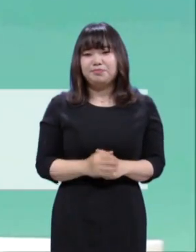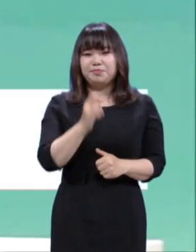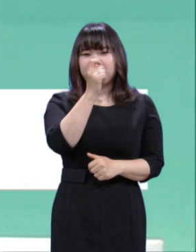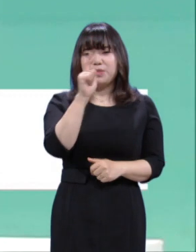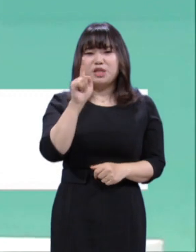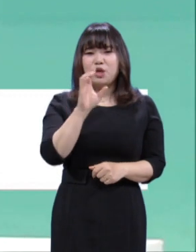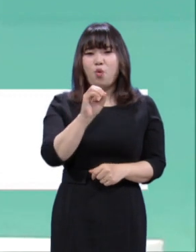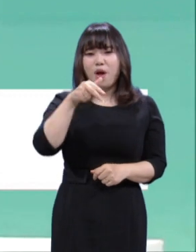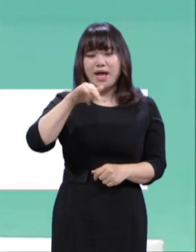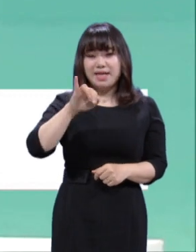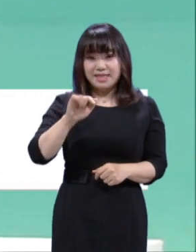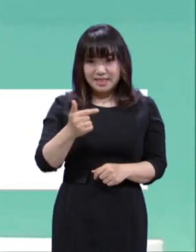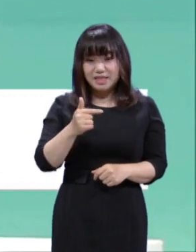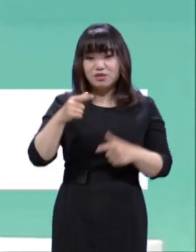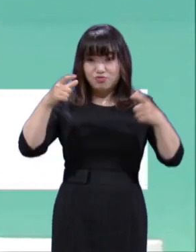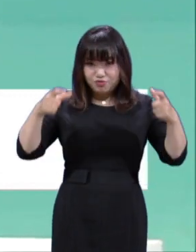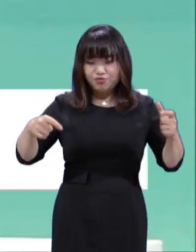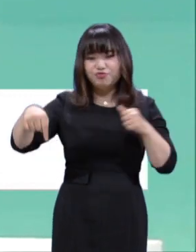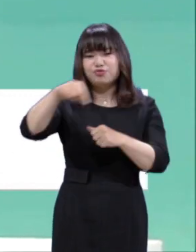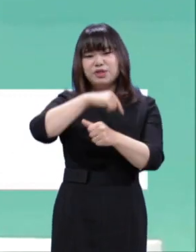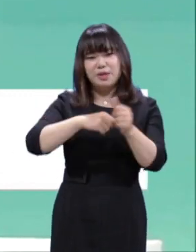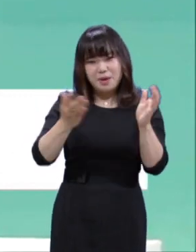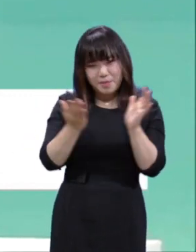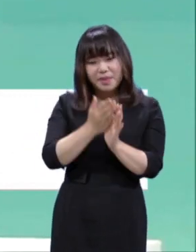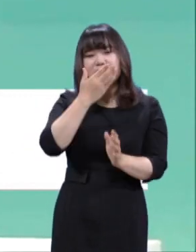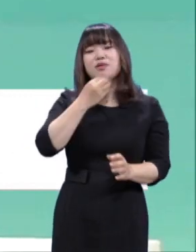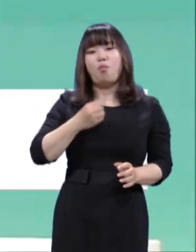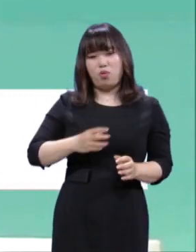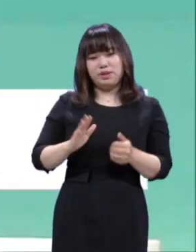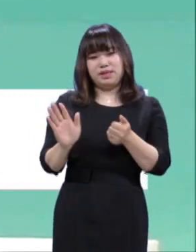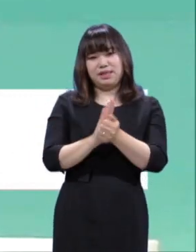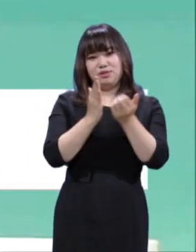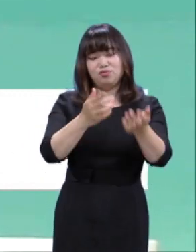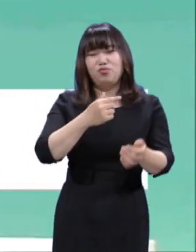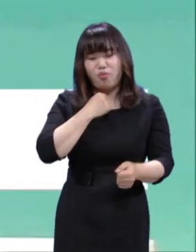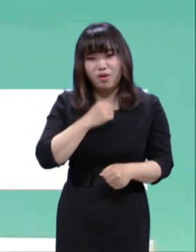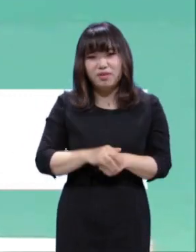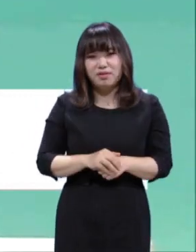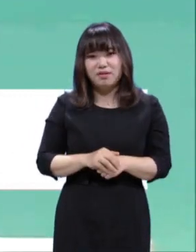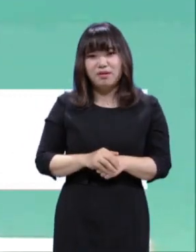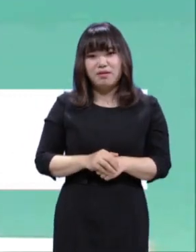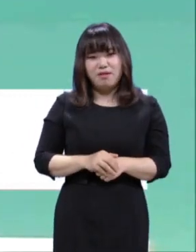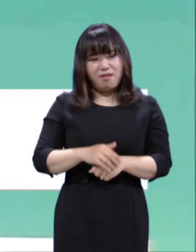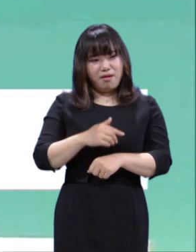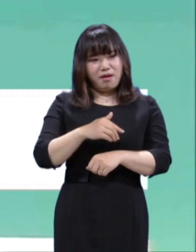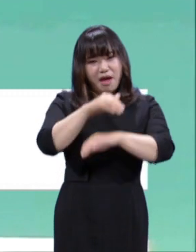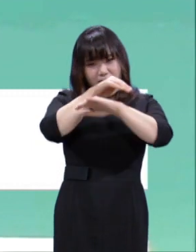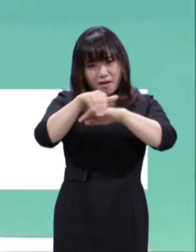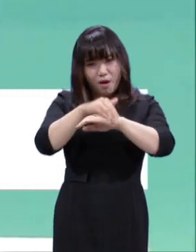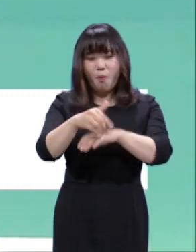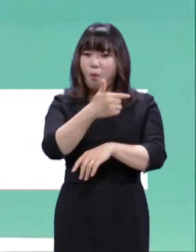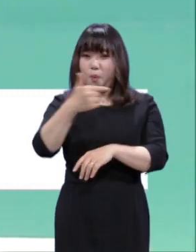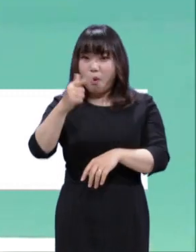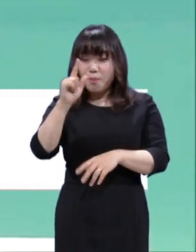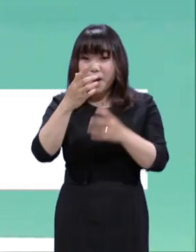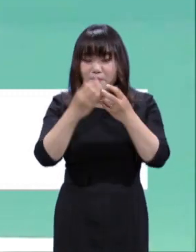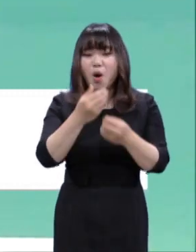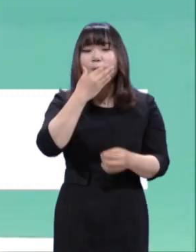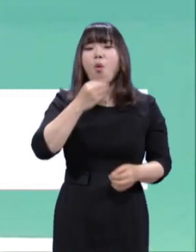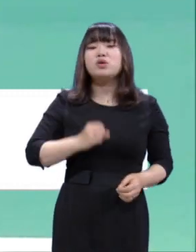광진형 복지기준선을 실현하겠습니다. 굉장히 폭넓은 프로젝트인데요. 이